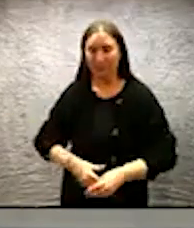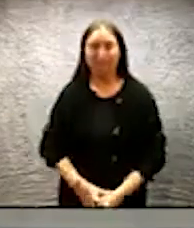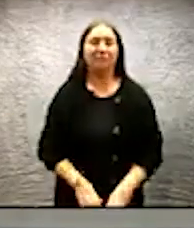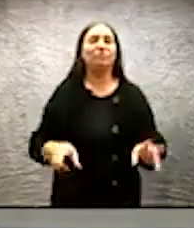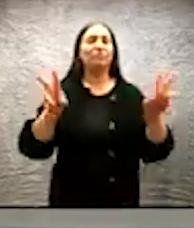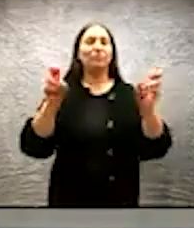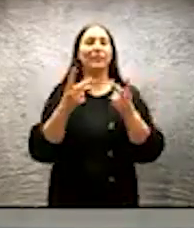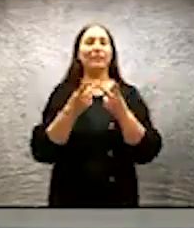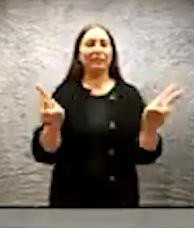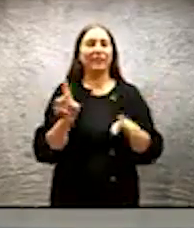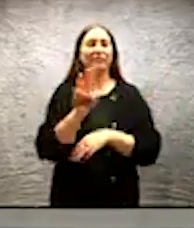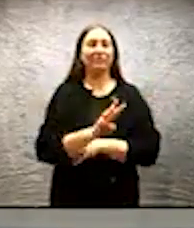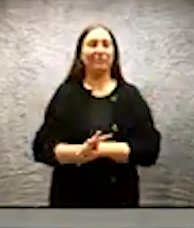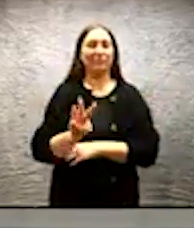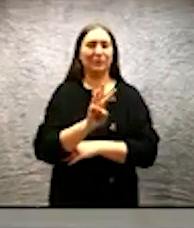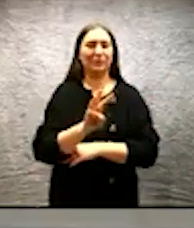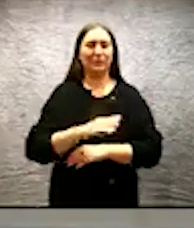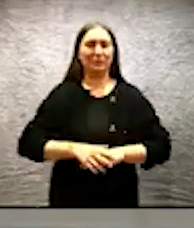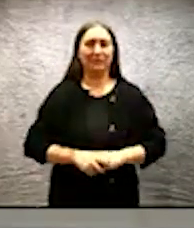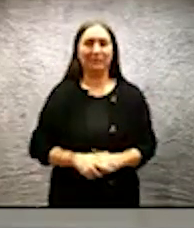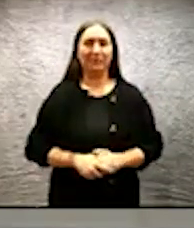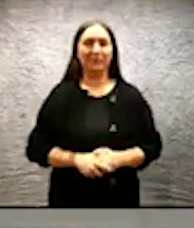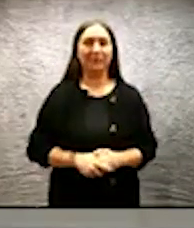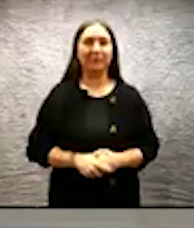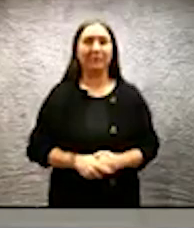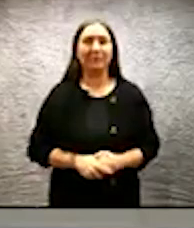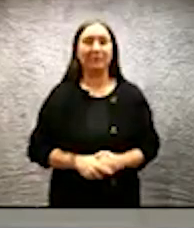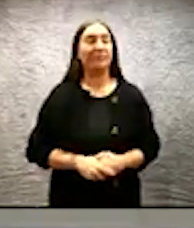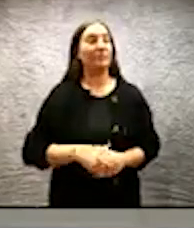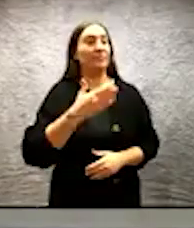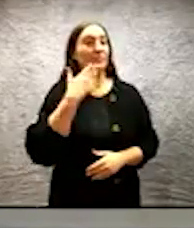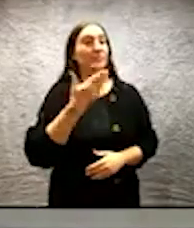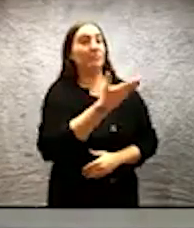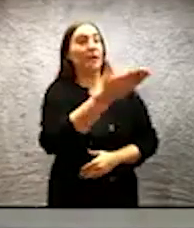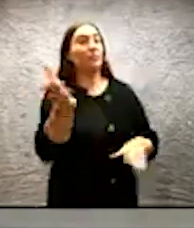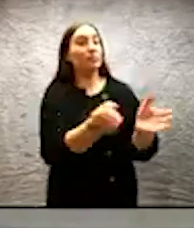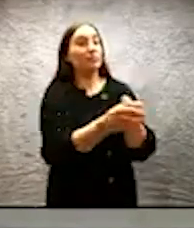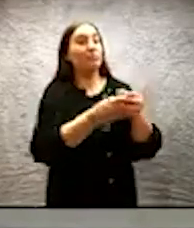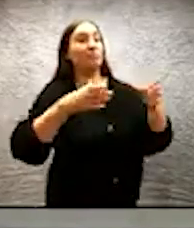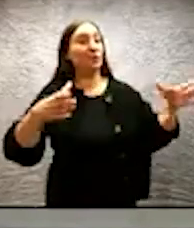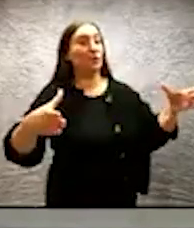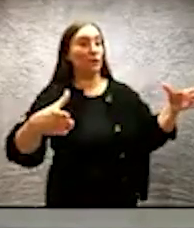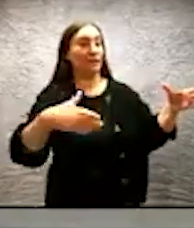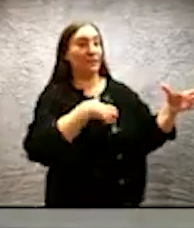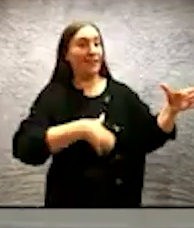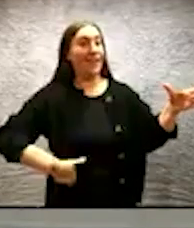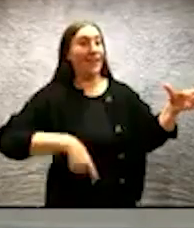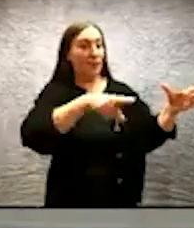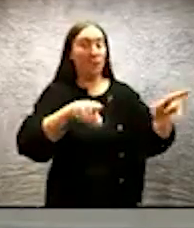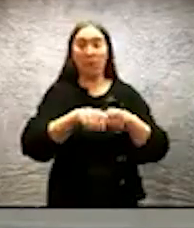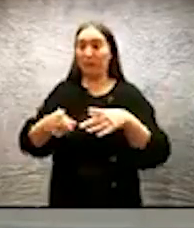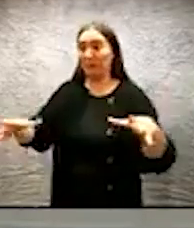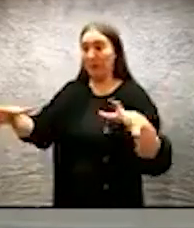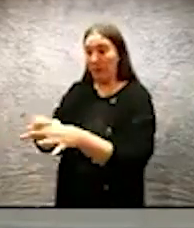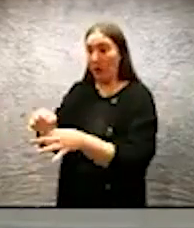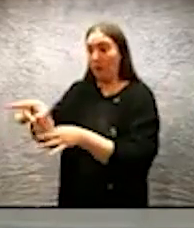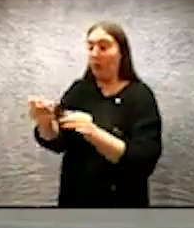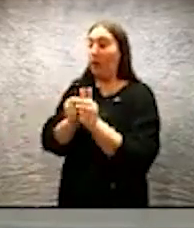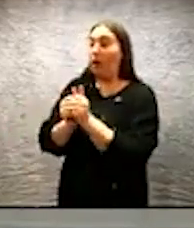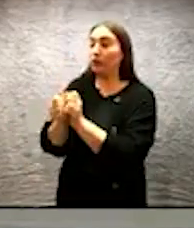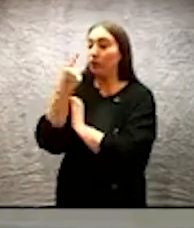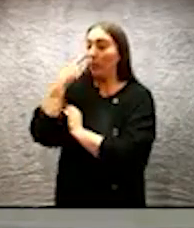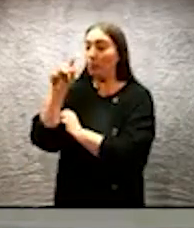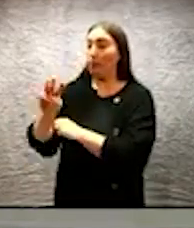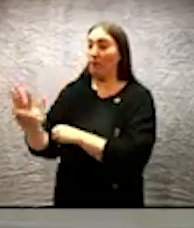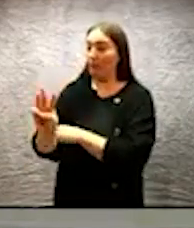Vambrechy. Merci également à vous, élus de la majorité et de la liste minoritaire Ensemble pour Vambrechy, pour